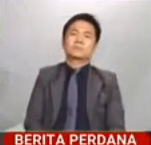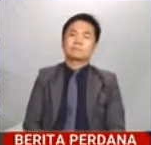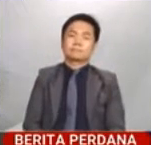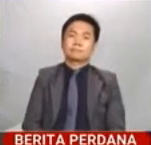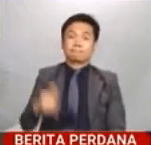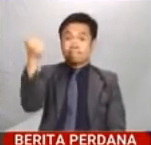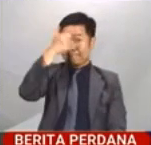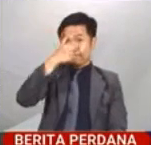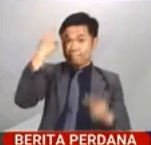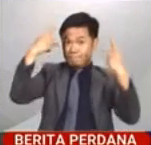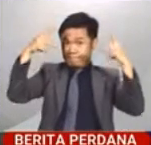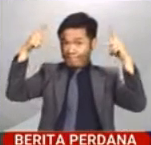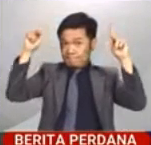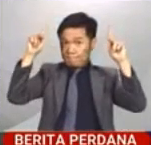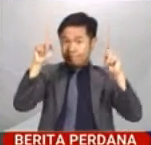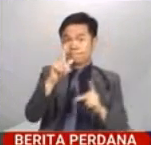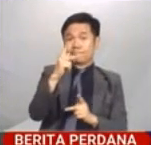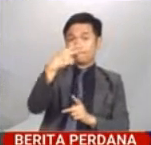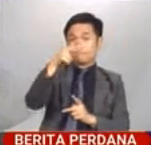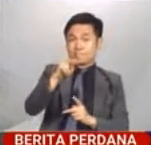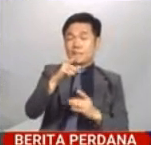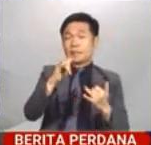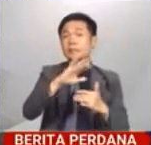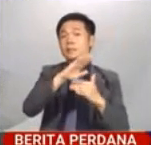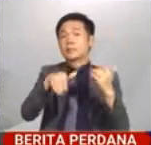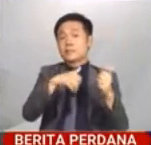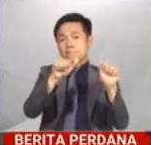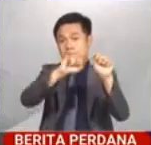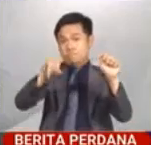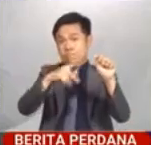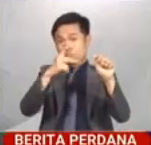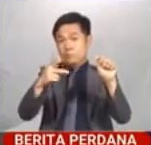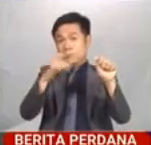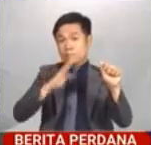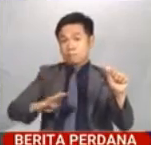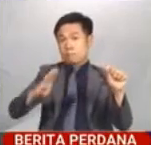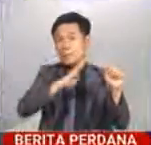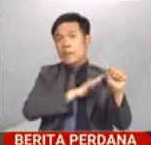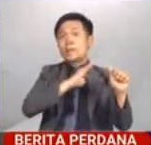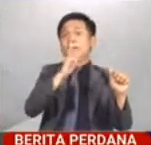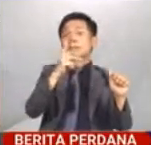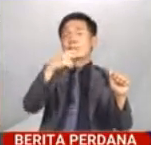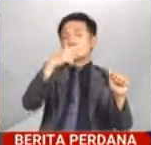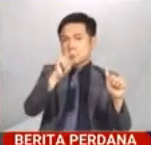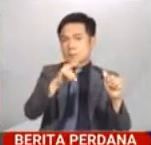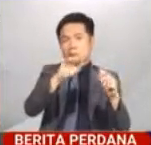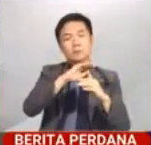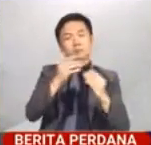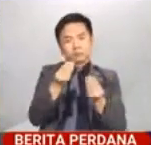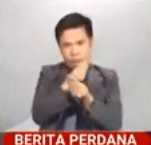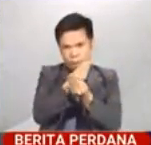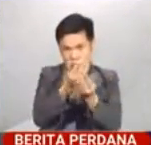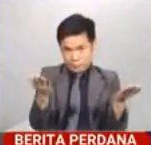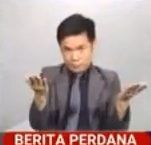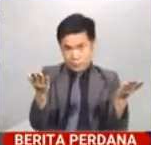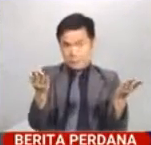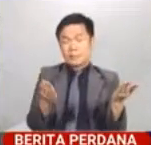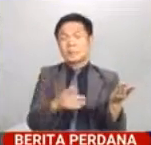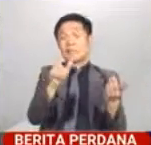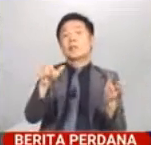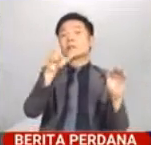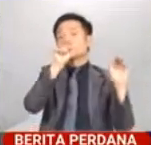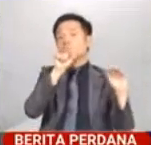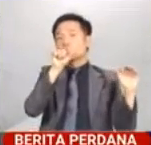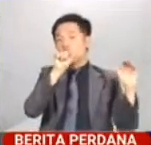kkmmd Subang Kamal dan Ali lembaga eksekutif kmanusian satu kenyataan bersama yang disiarkan dalam